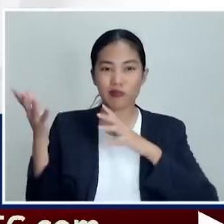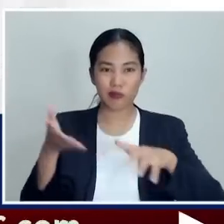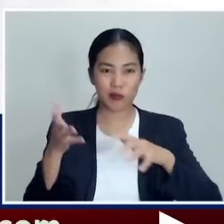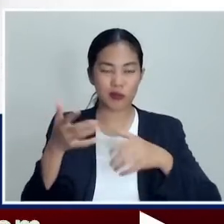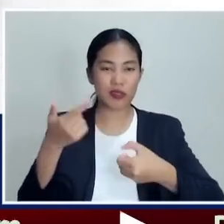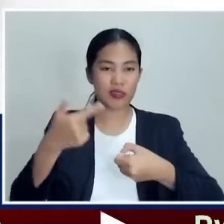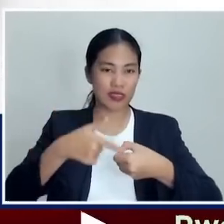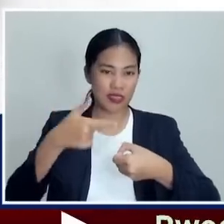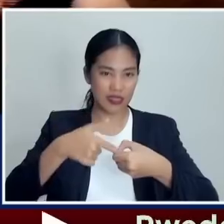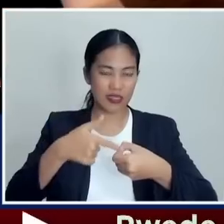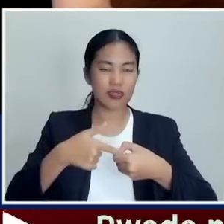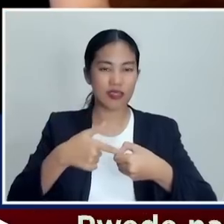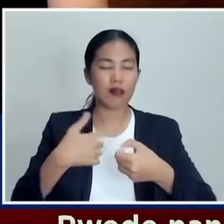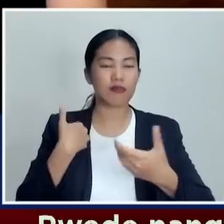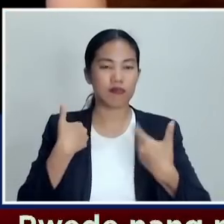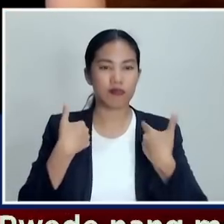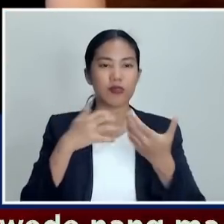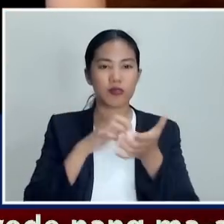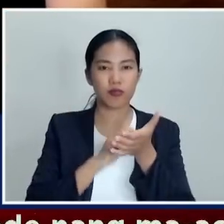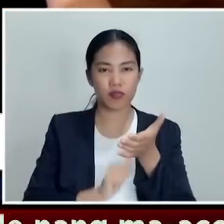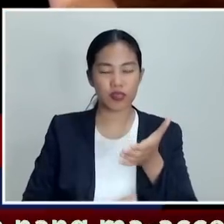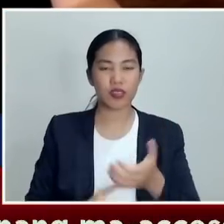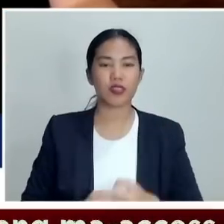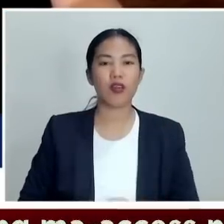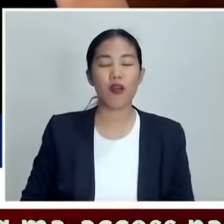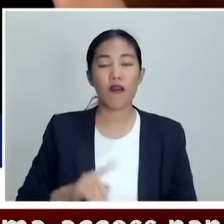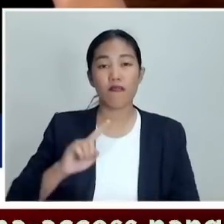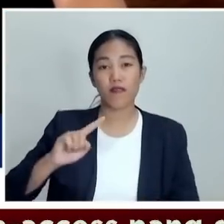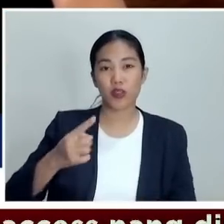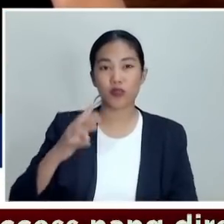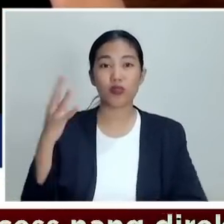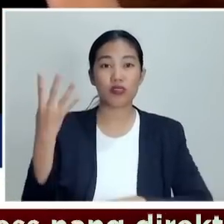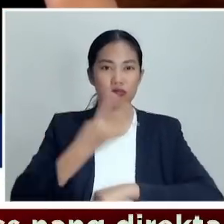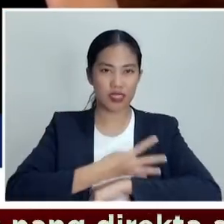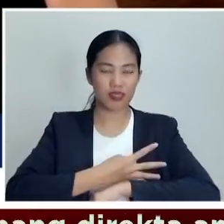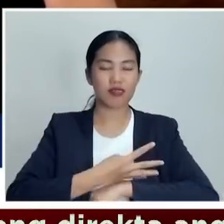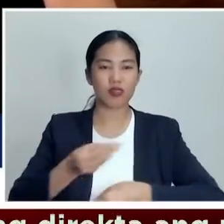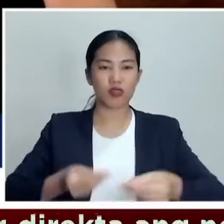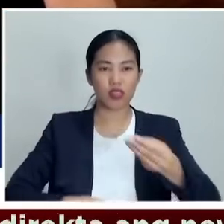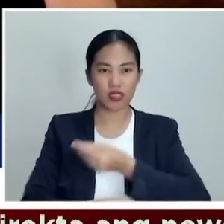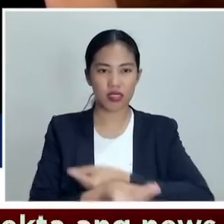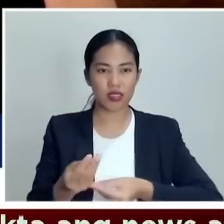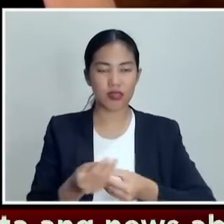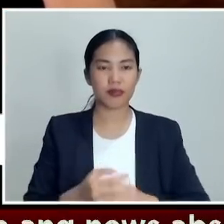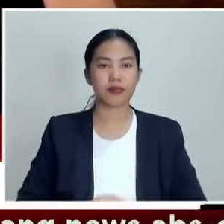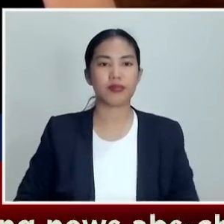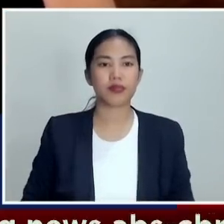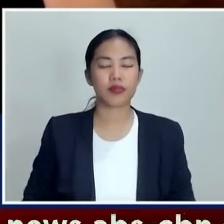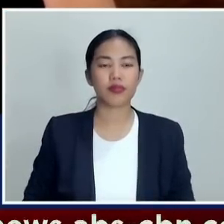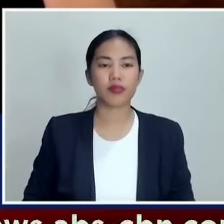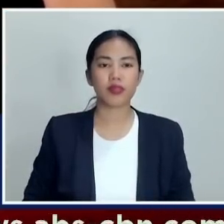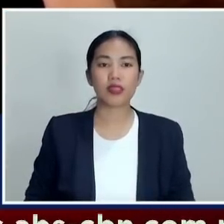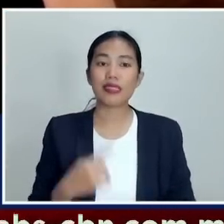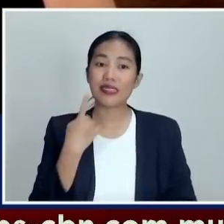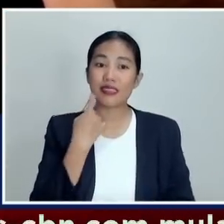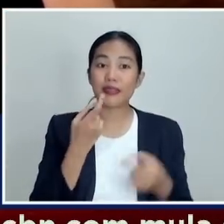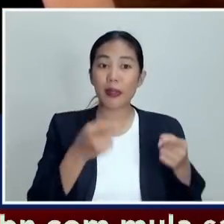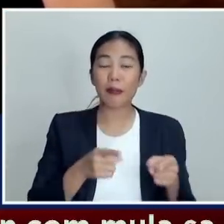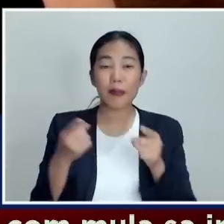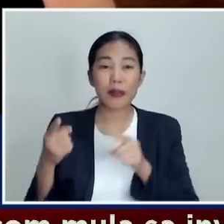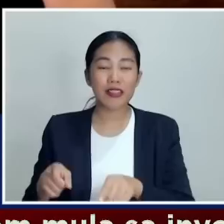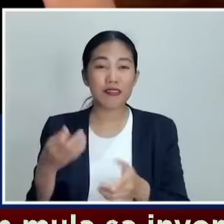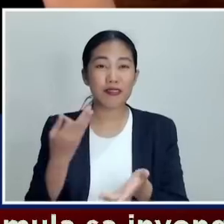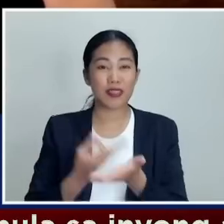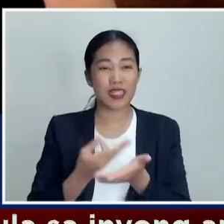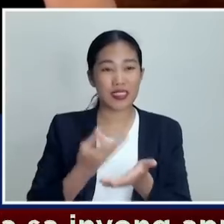na araw ng trading. Yung malaki pong naging kadahilan ng pagbulusok ay yung nangyari pong mga nakaraang araw na tungkol sa financial crisis, no? Yung